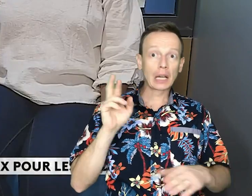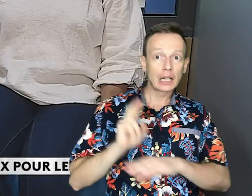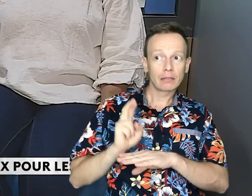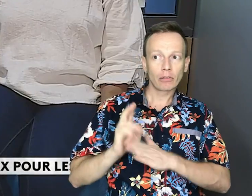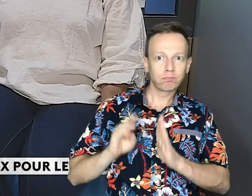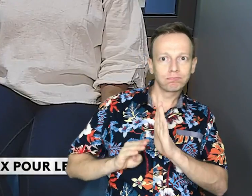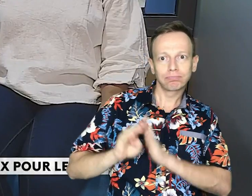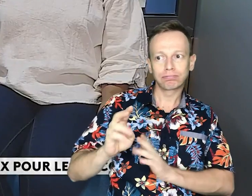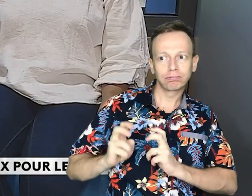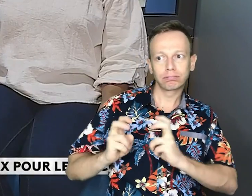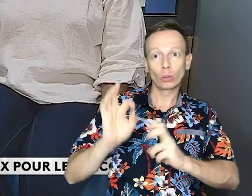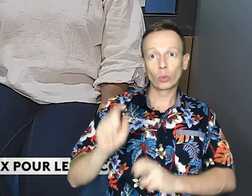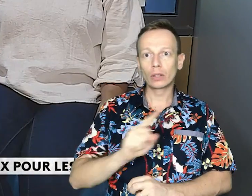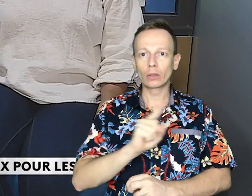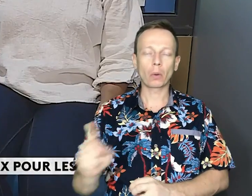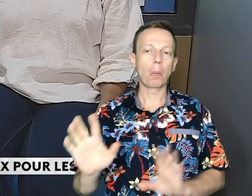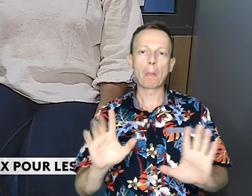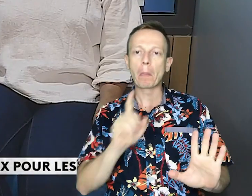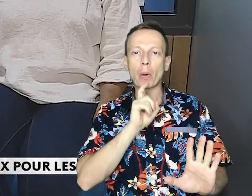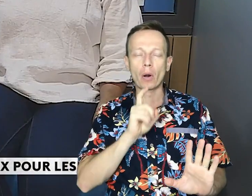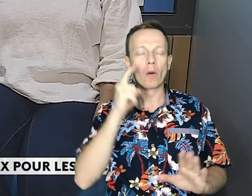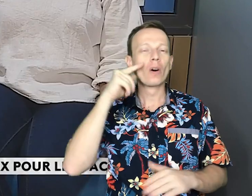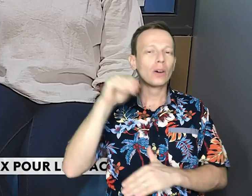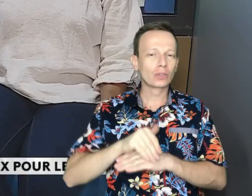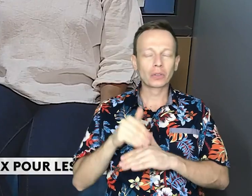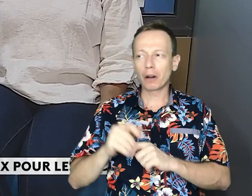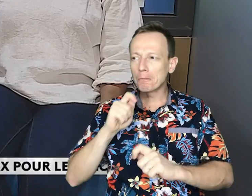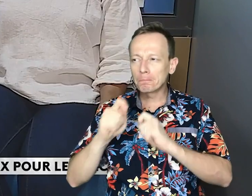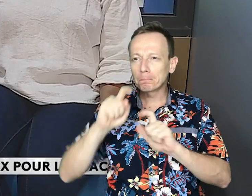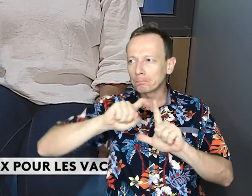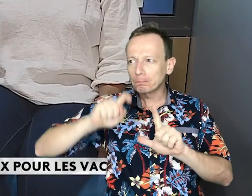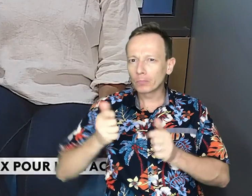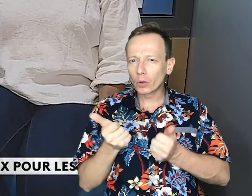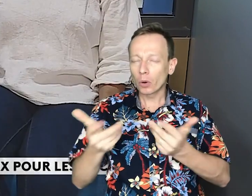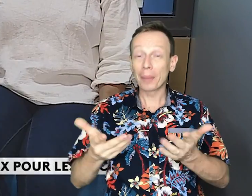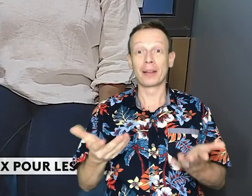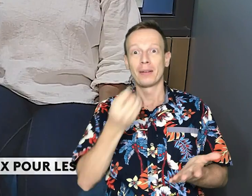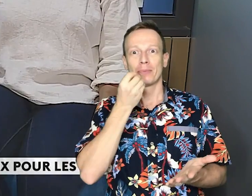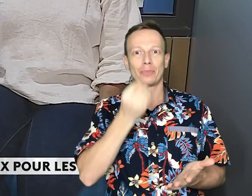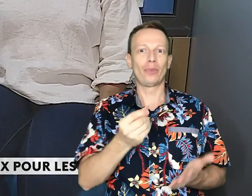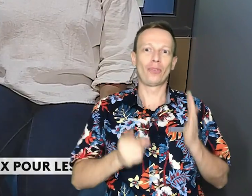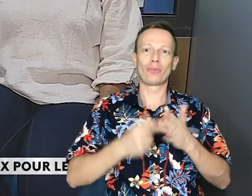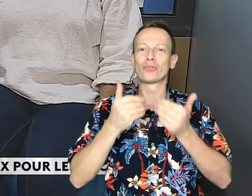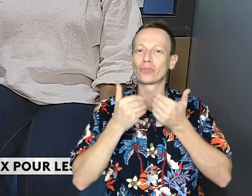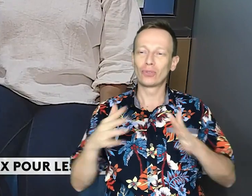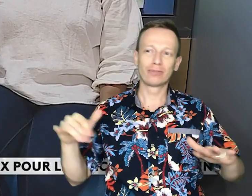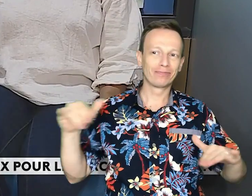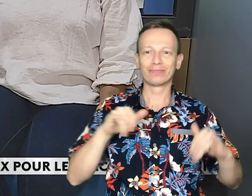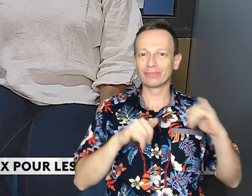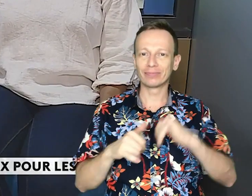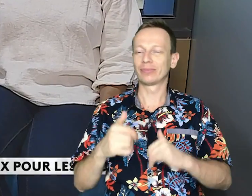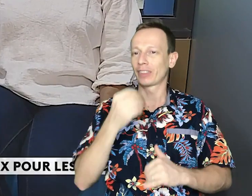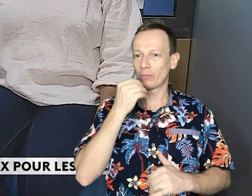soir avec ses équipes. Mais en tout cas, là, le ciel reprend des couleurs. Michel Monvoisin reprend des couleurs. La compagnie